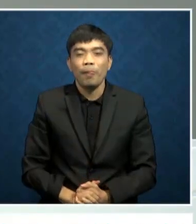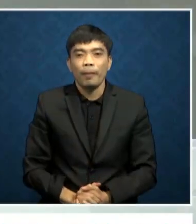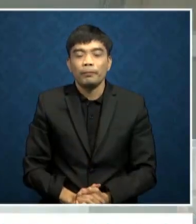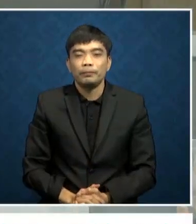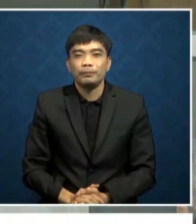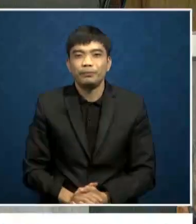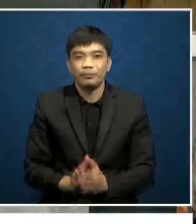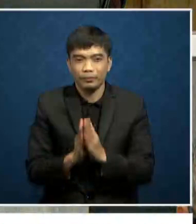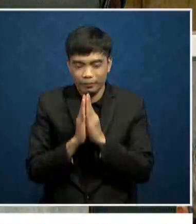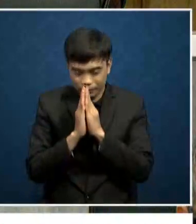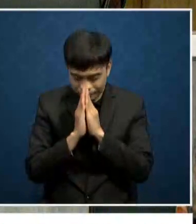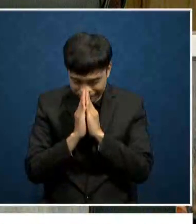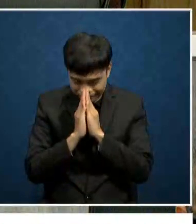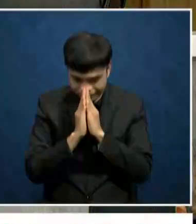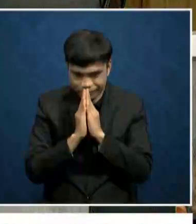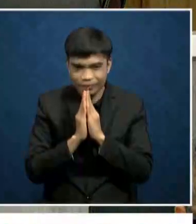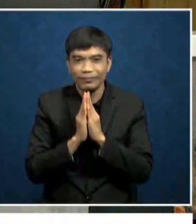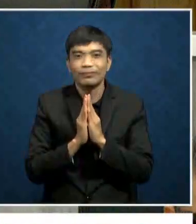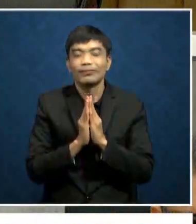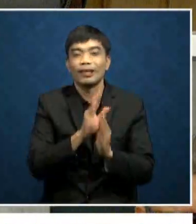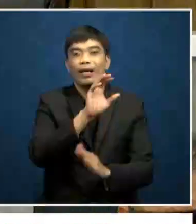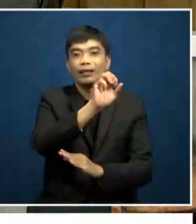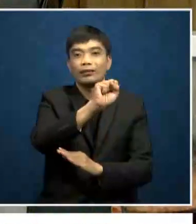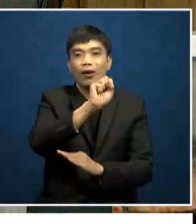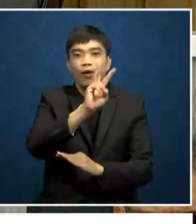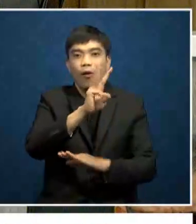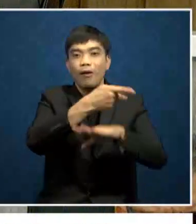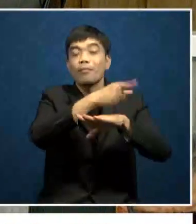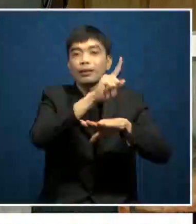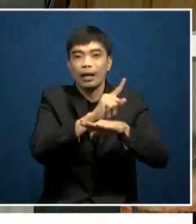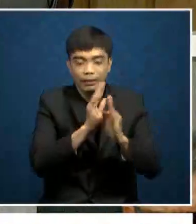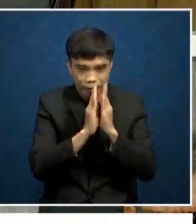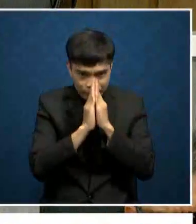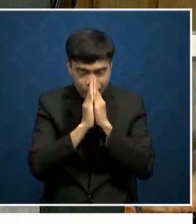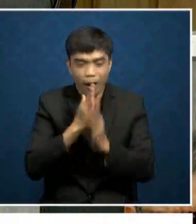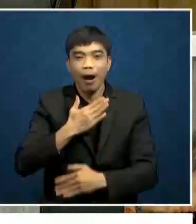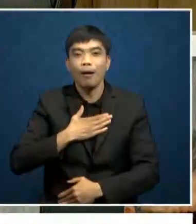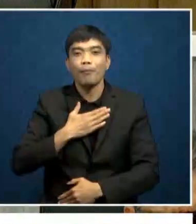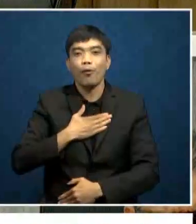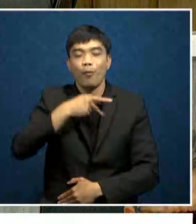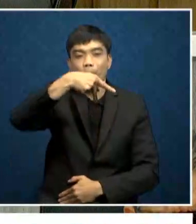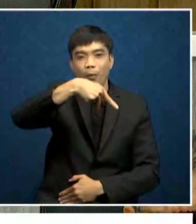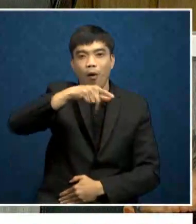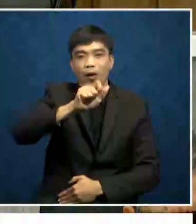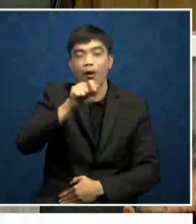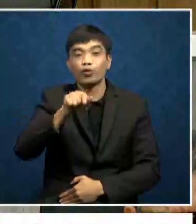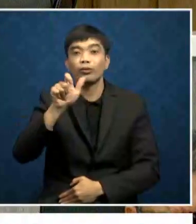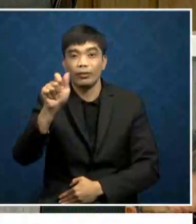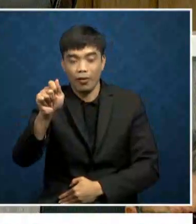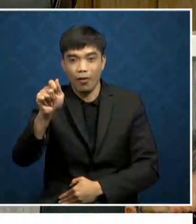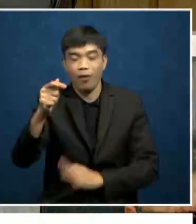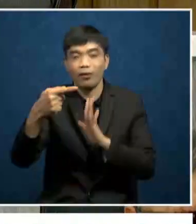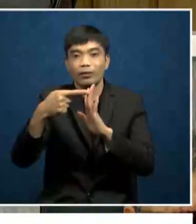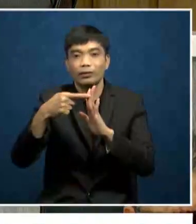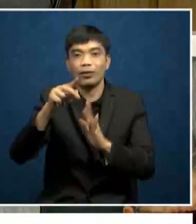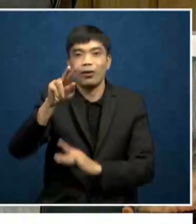กราบเรียนท่านประธานวุฒิสภาที่เคารพกระผมพกาเอกอดิศักดิ์ปัเนาะได้รับมอบหมายจากคณะ